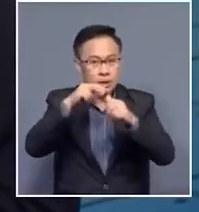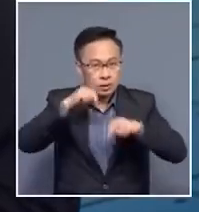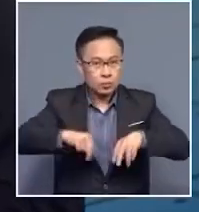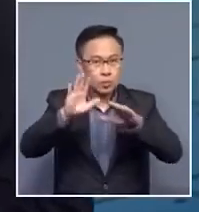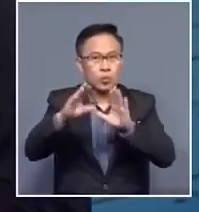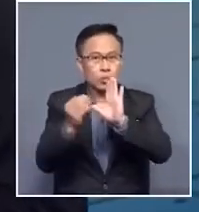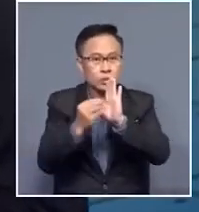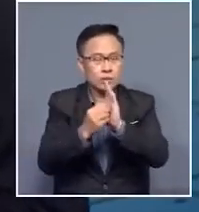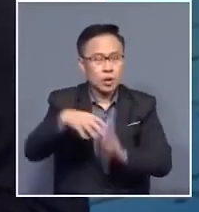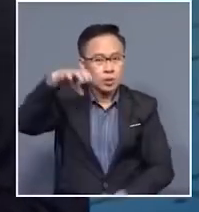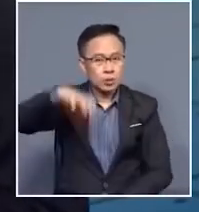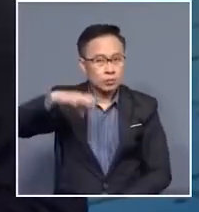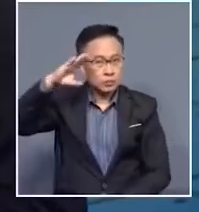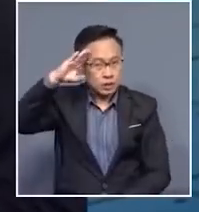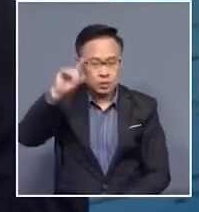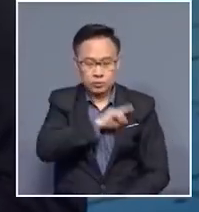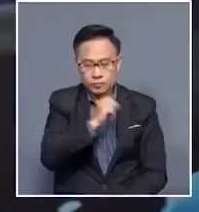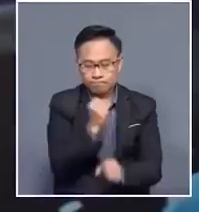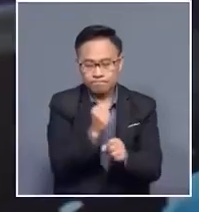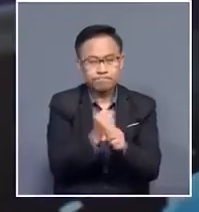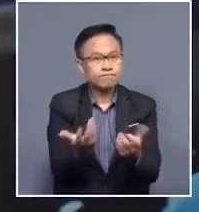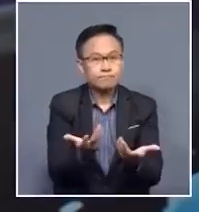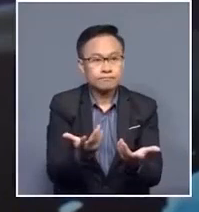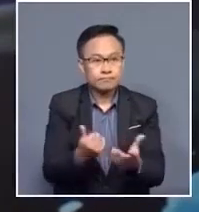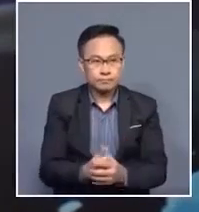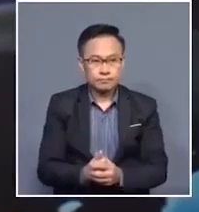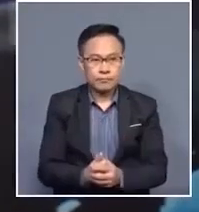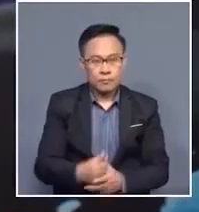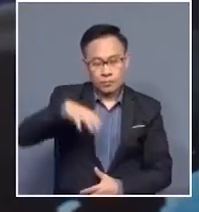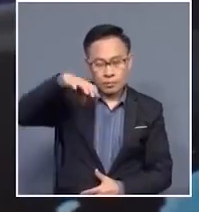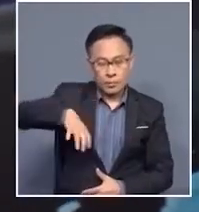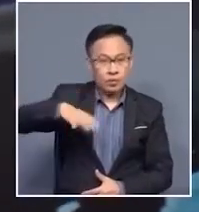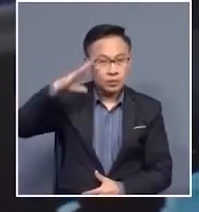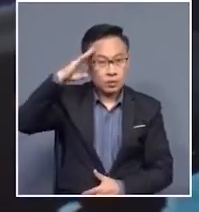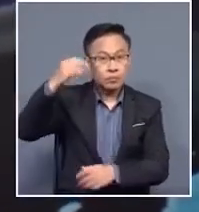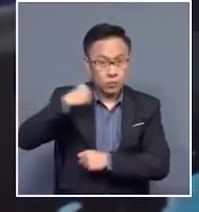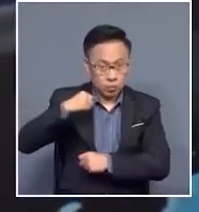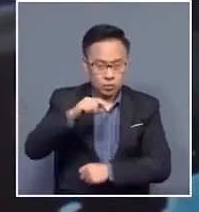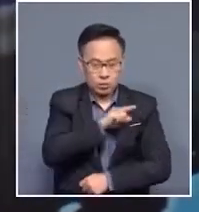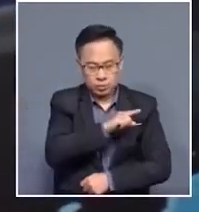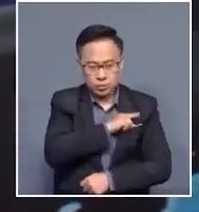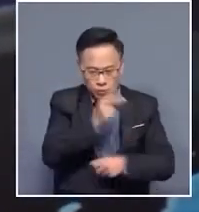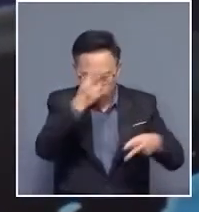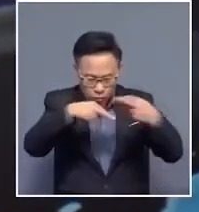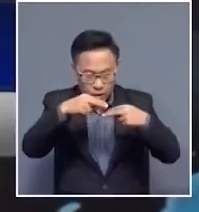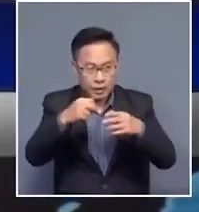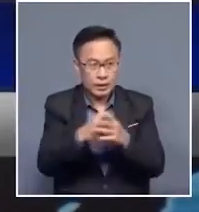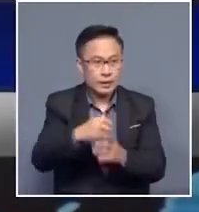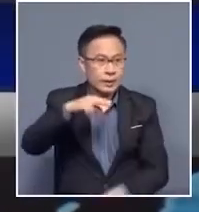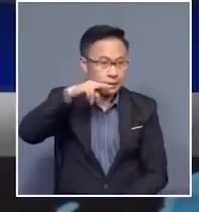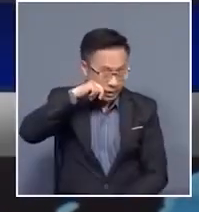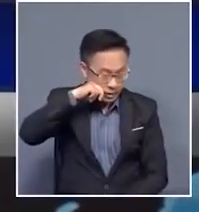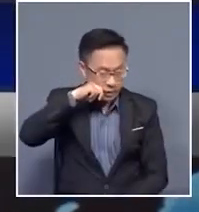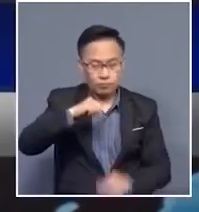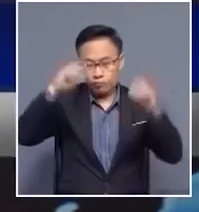ตรียมการไว้ยังไงบ้างคะ คือในส่วนของกองทัพบกเนี่ยกองทัพบกมองภาพรวมของน้ำที่เกิดจากภัยที่เกิดจากฝ